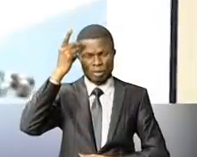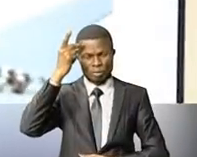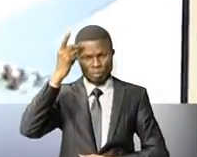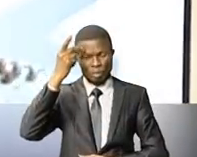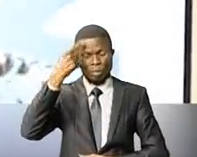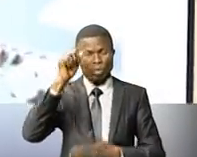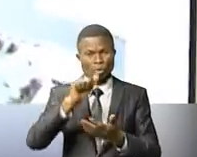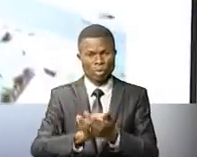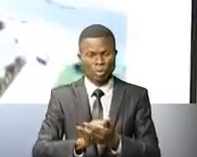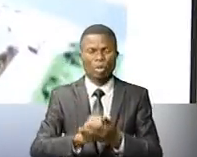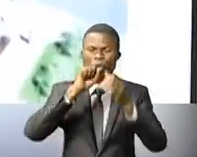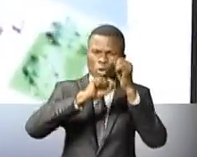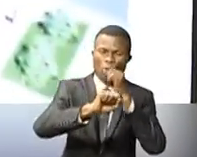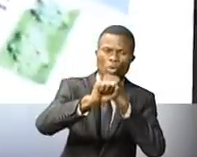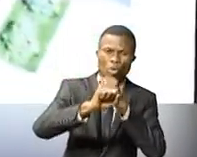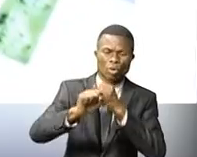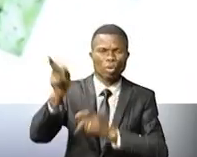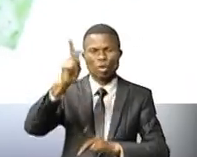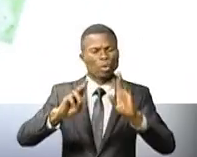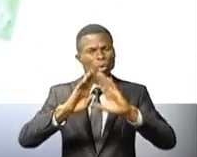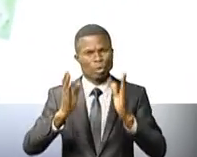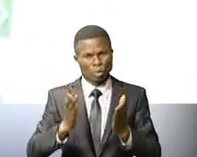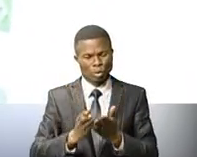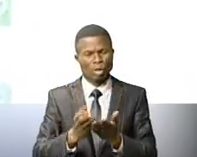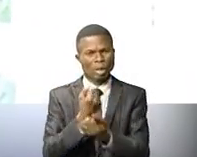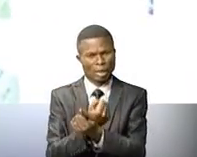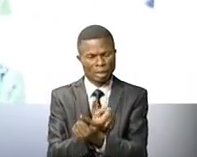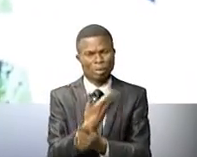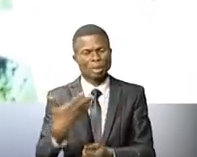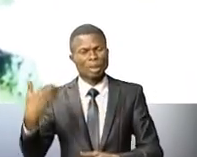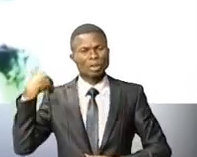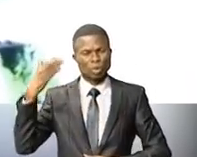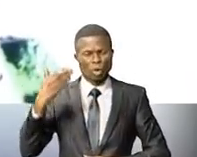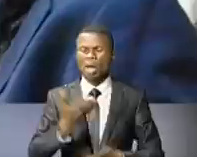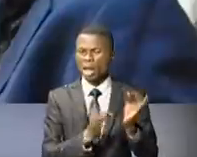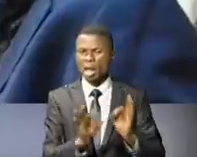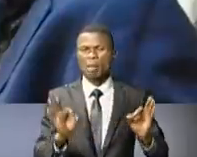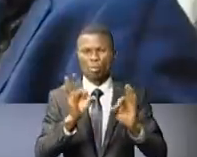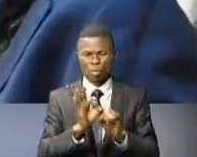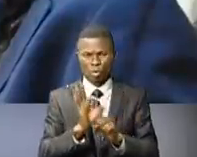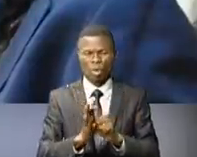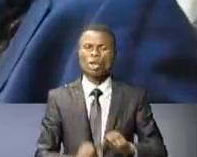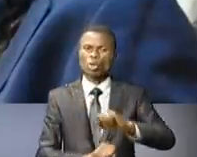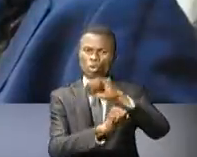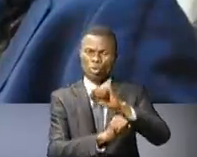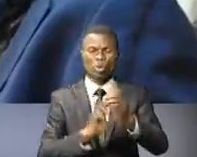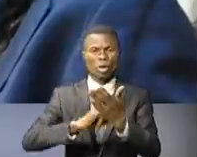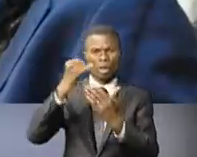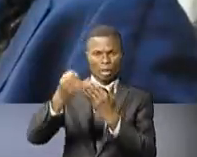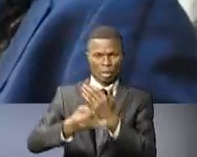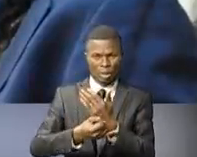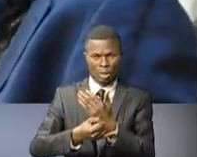ce sujet, la sensibilisation de la population au respect du bien public est indispensable dans l'accompagnement de ces projets